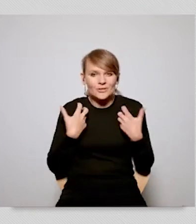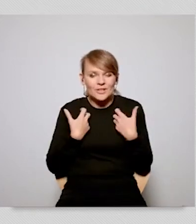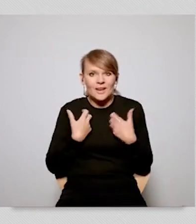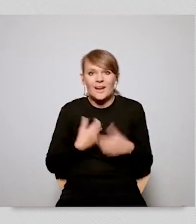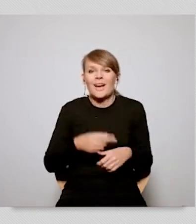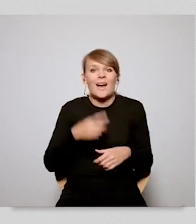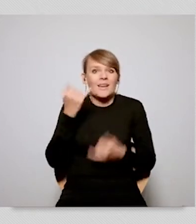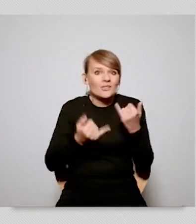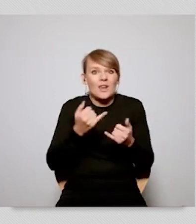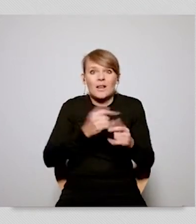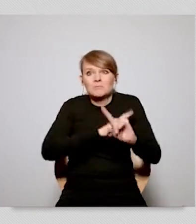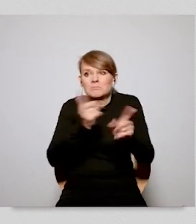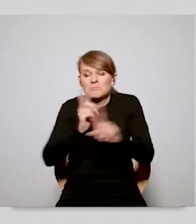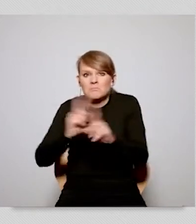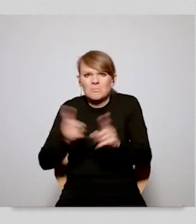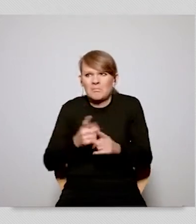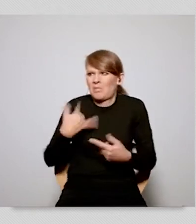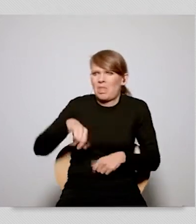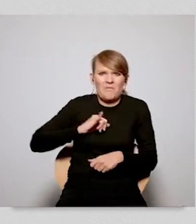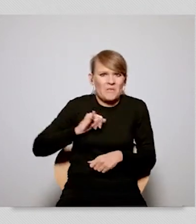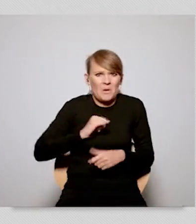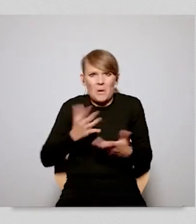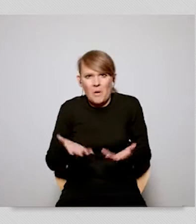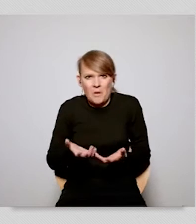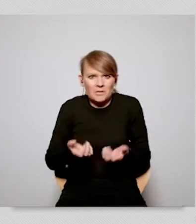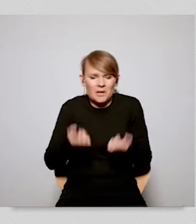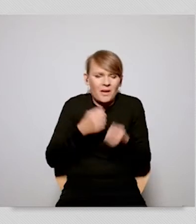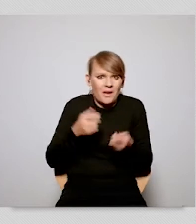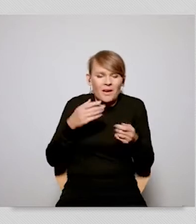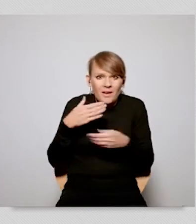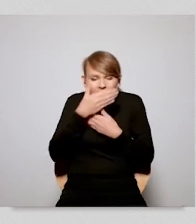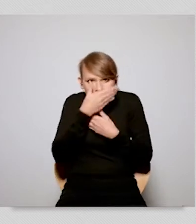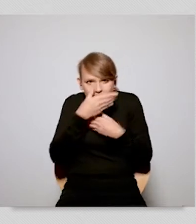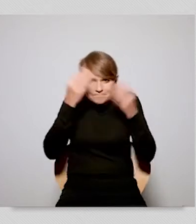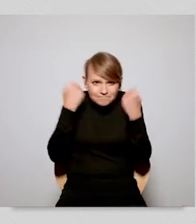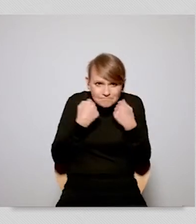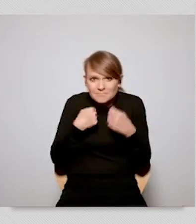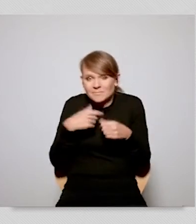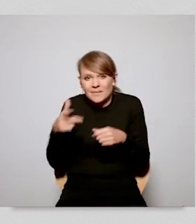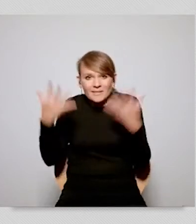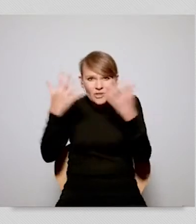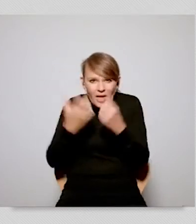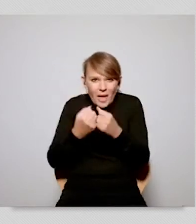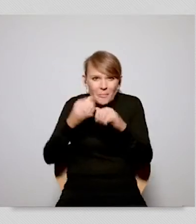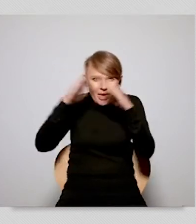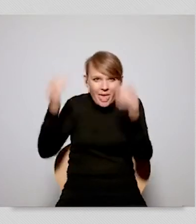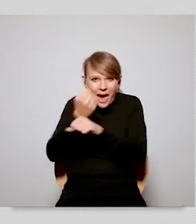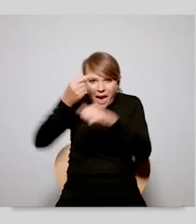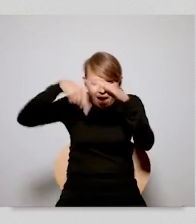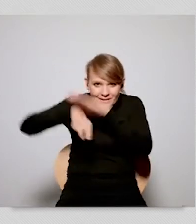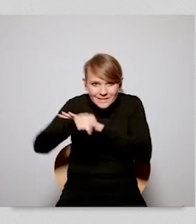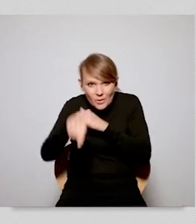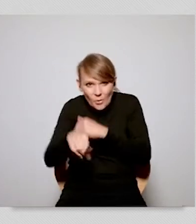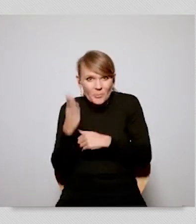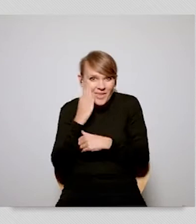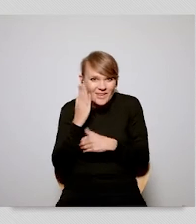ograniczeniach i na tym, że będziemy chodzić w burkach i mieszkać w jaskiniach w ciemności. No to nie jest, nie o to